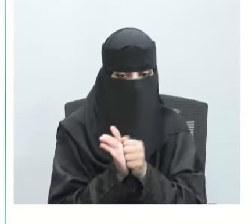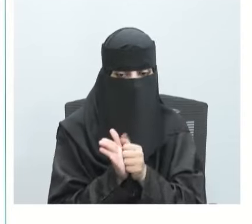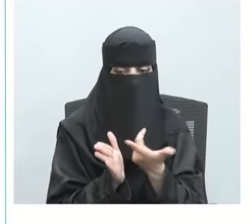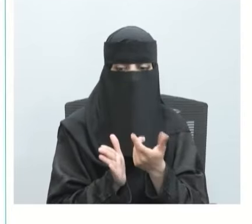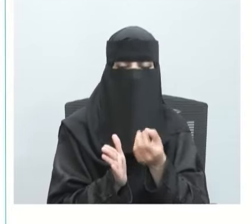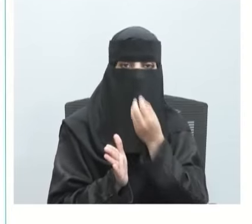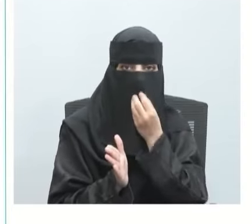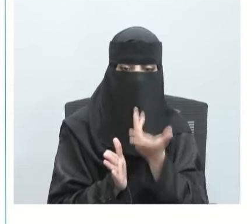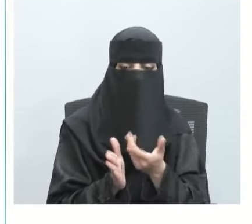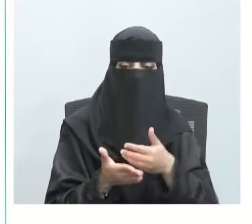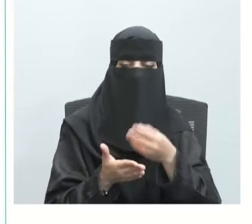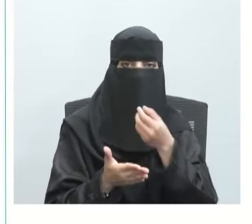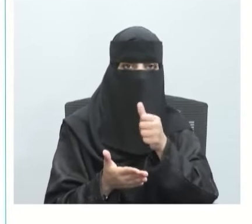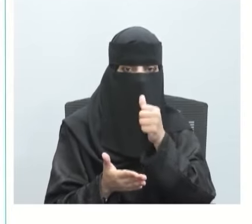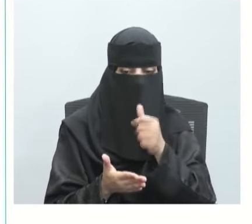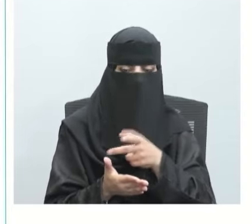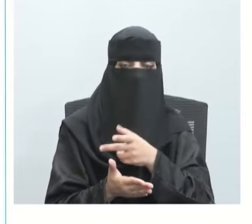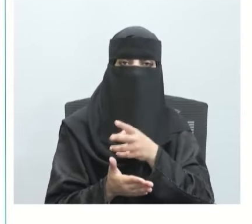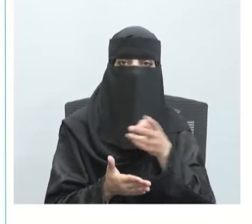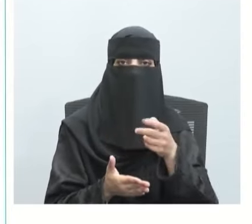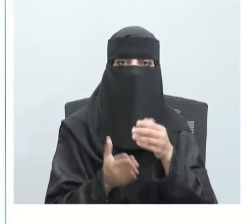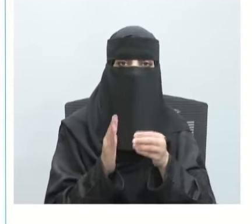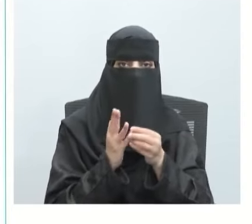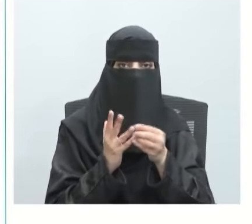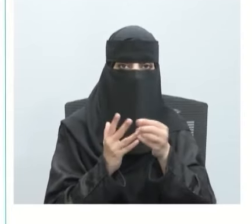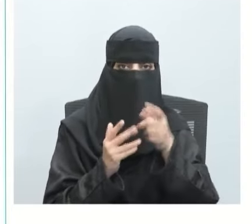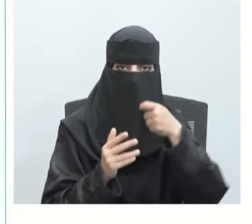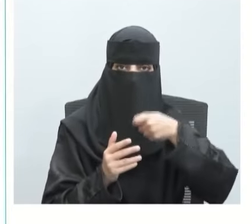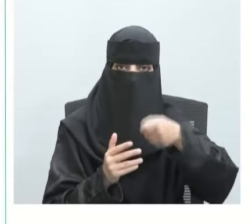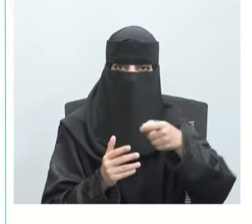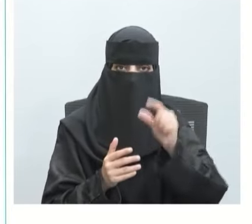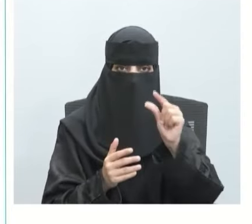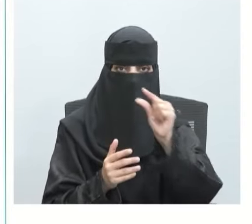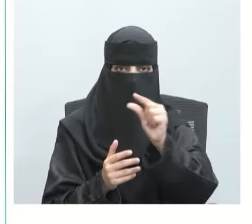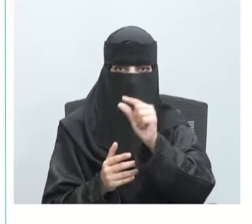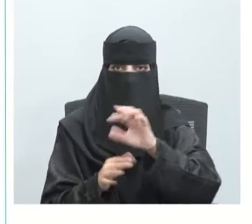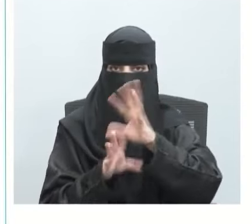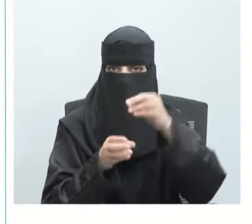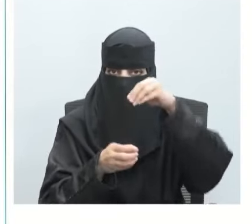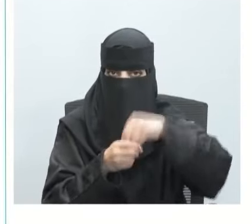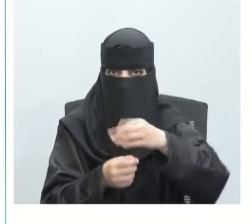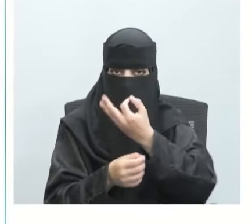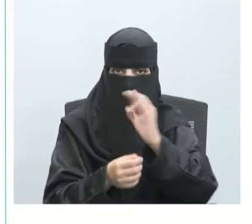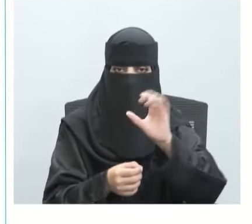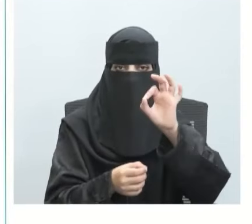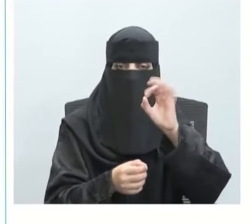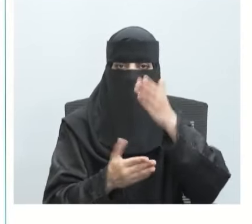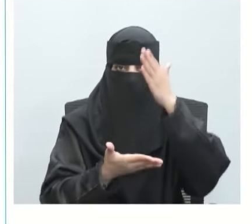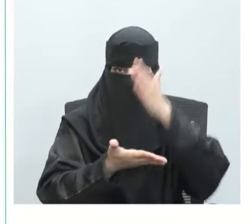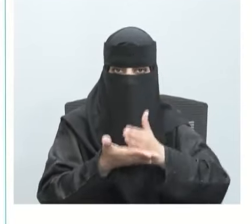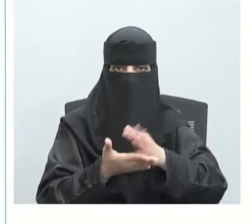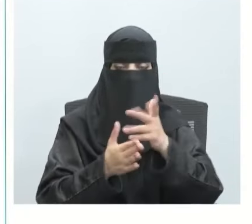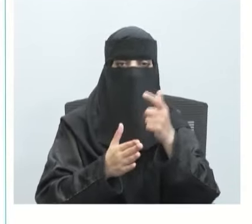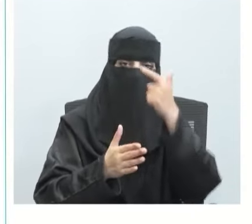المسكن المطعم المشرب وغير ذلك من الامور الاخرى تنفقها بقدر 50% من راتبك فقط ولا